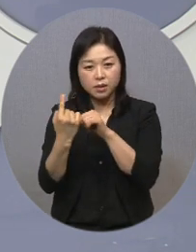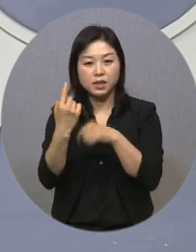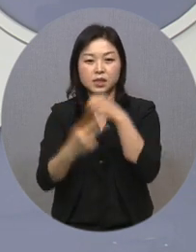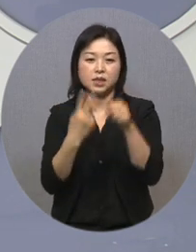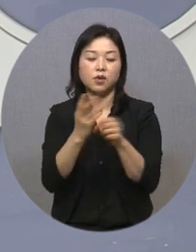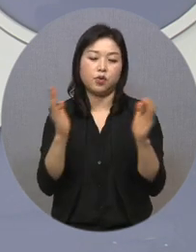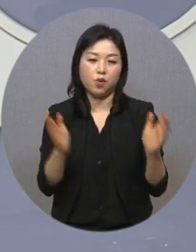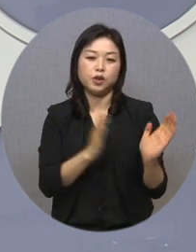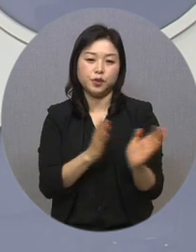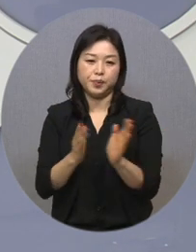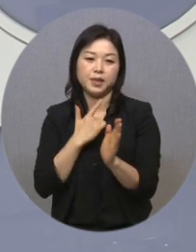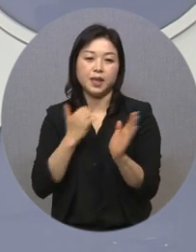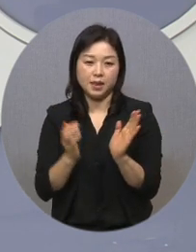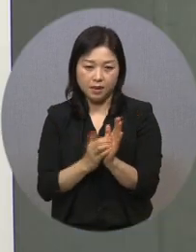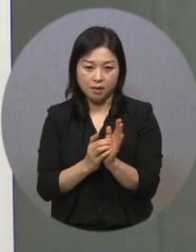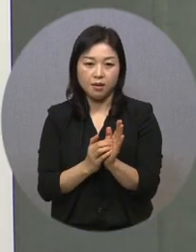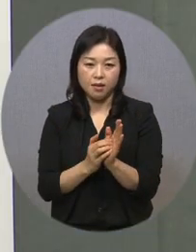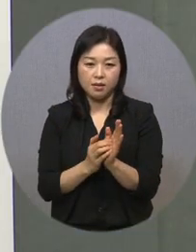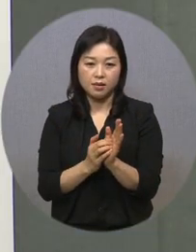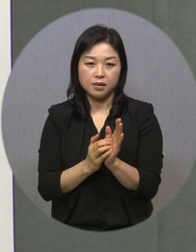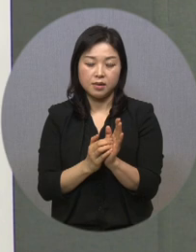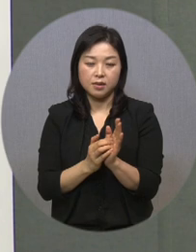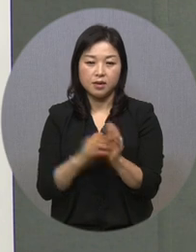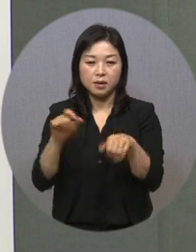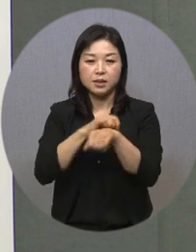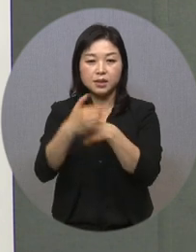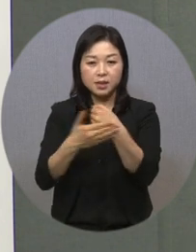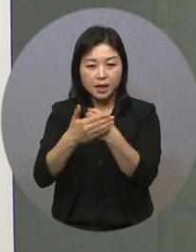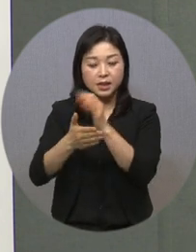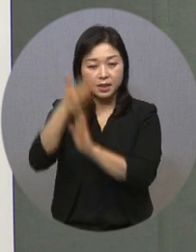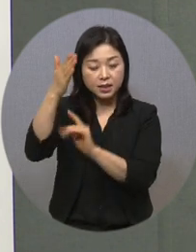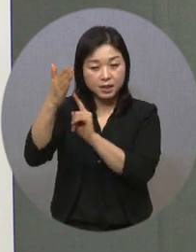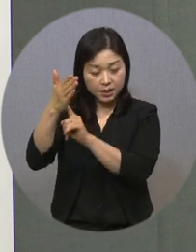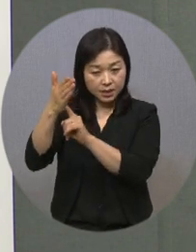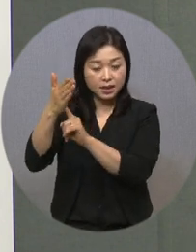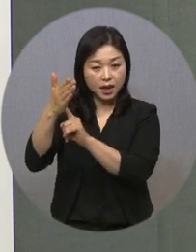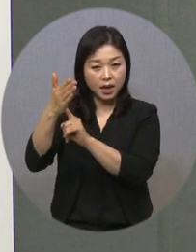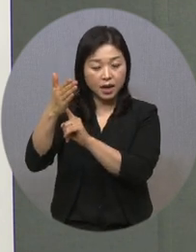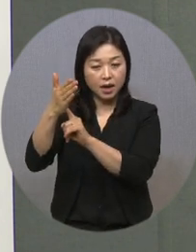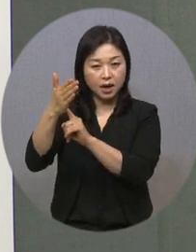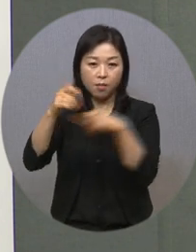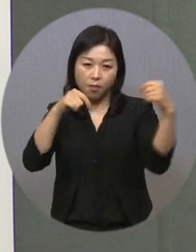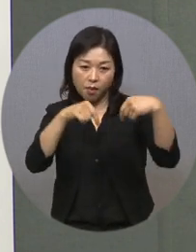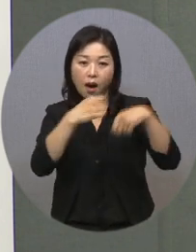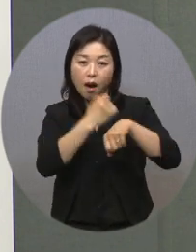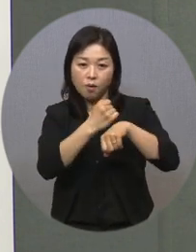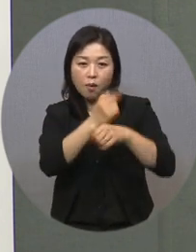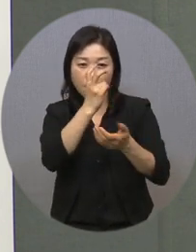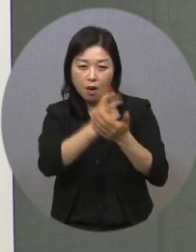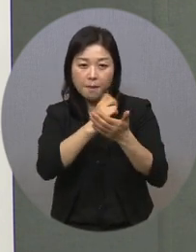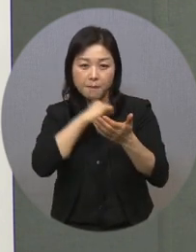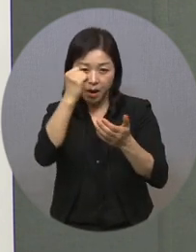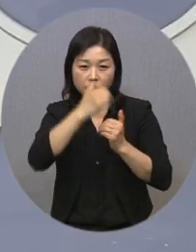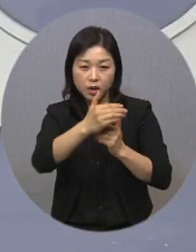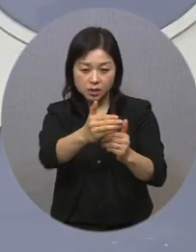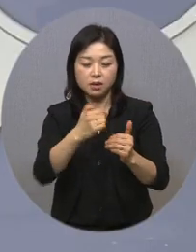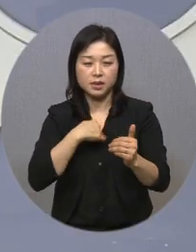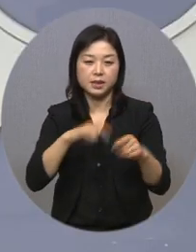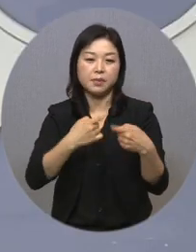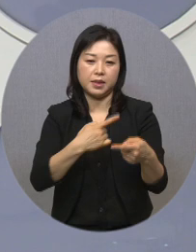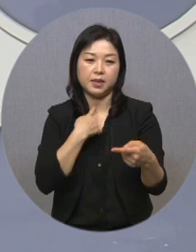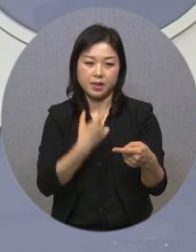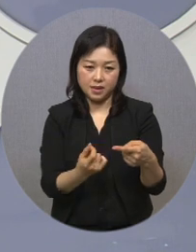때 같이 준비한 상황이기 때문에 특례시가 이야기되고 또 법안으로다가 성안되어지는 과정을 함께했습니다.